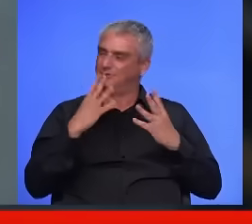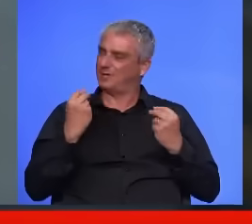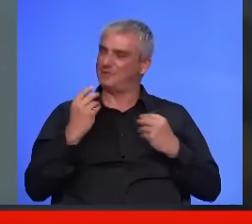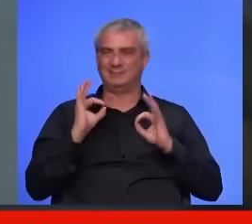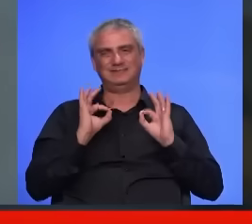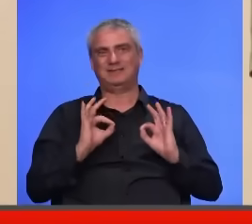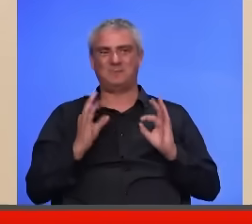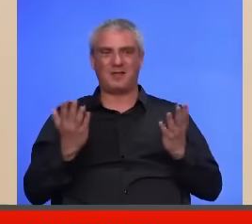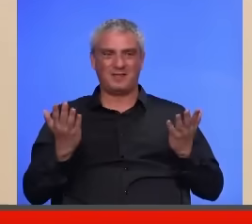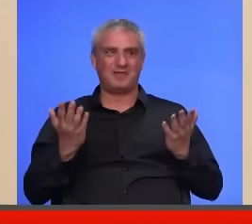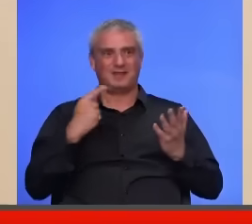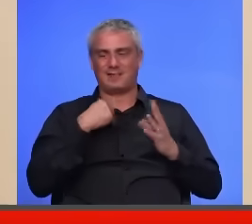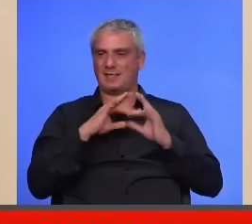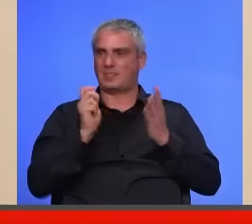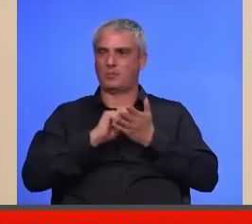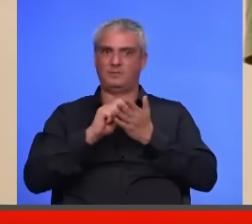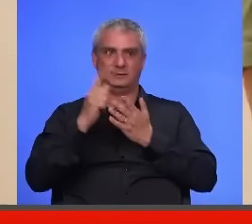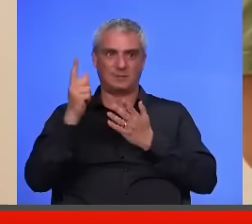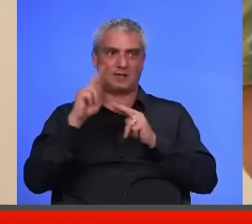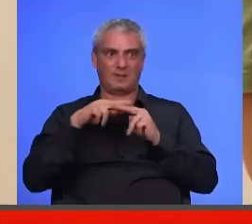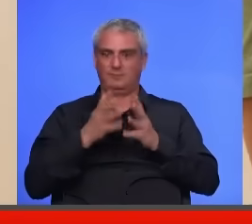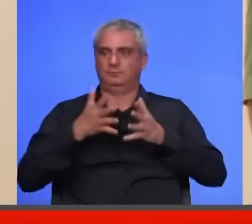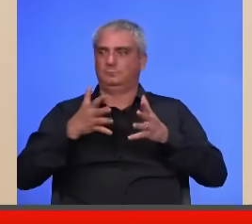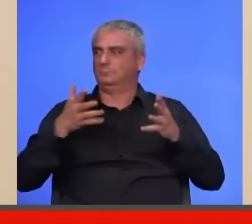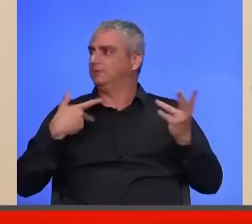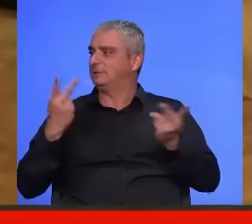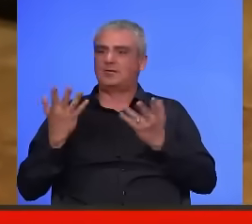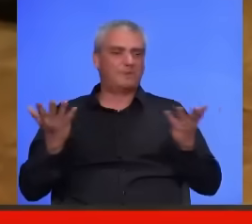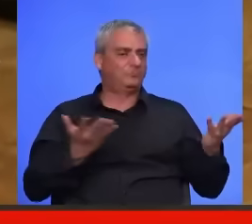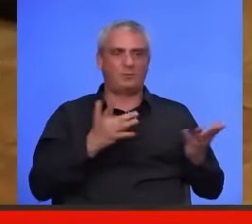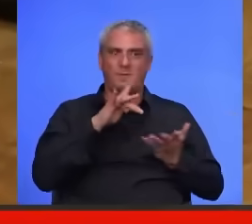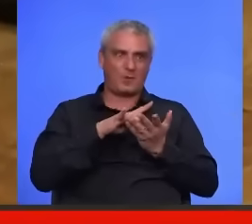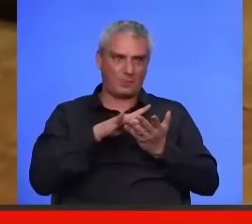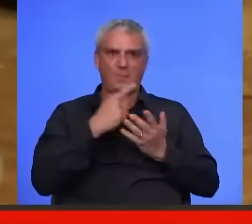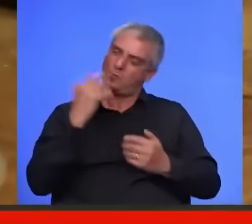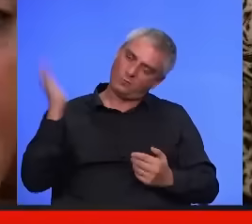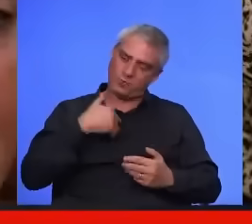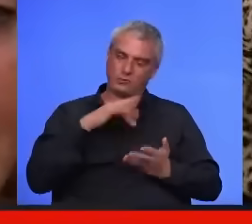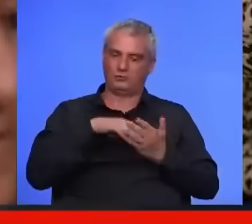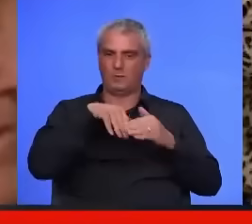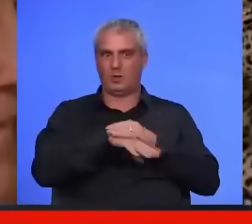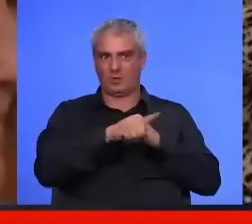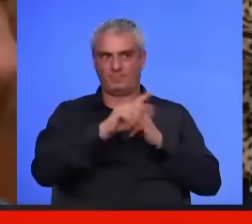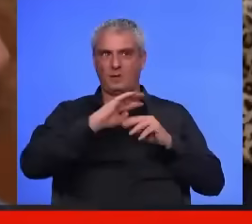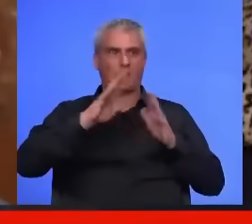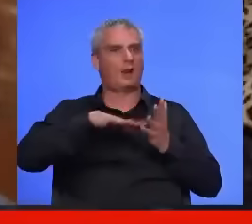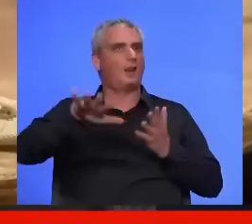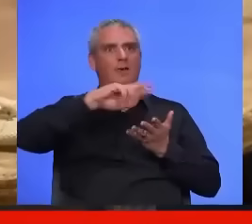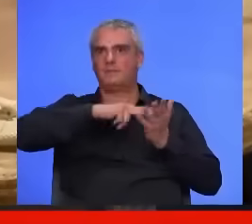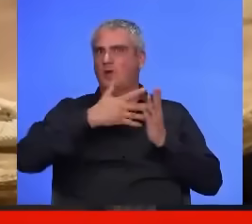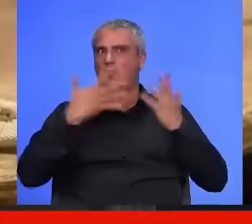וות בעצם התחלנו במשרד ואחרי שגדלנו וחיפשנו מקום הם אמרו בואו יש מקום יש לנו את כל החלל המדהים